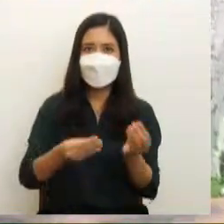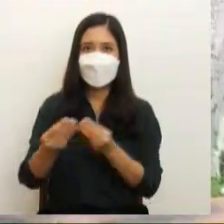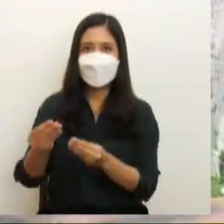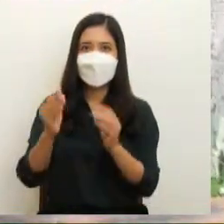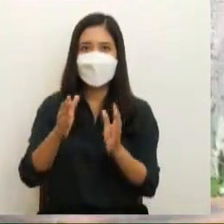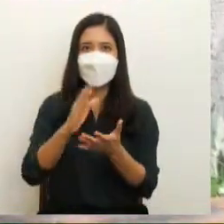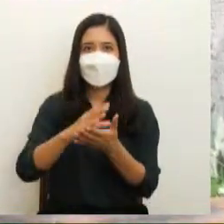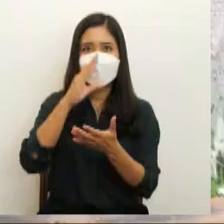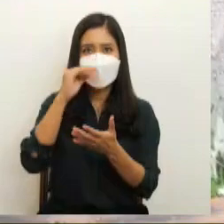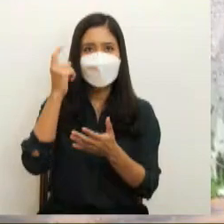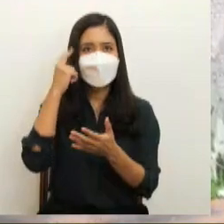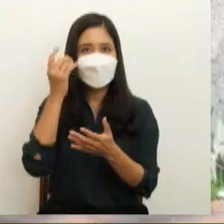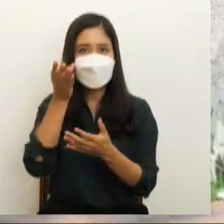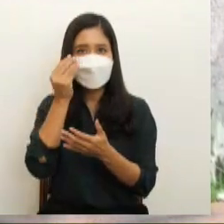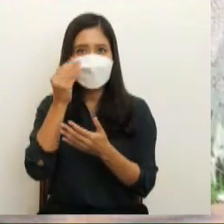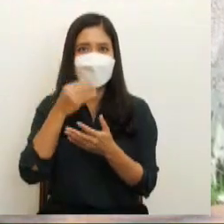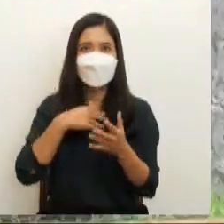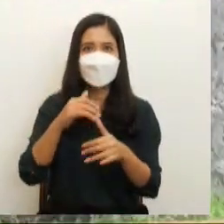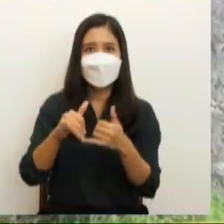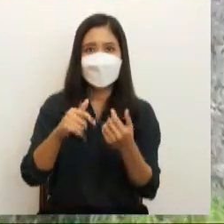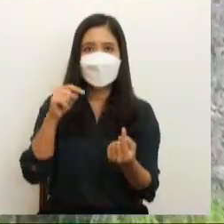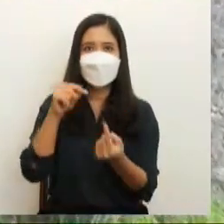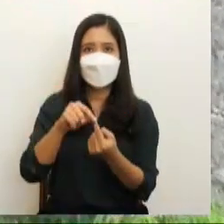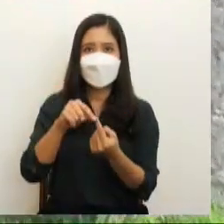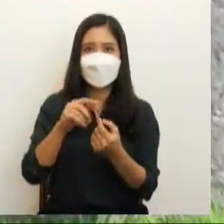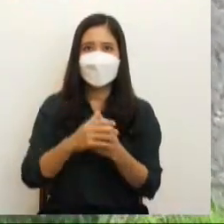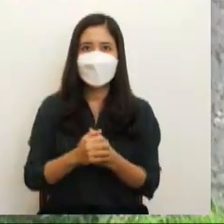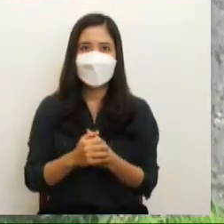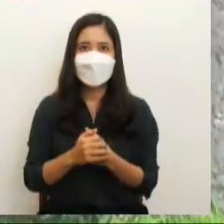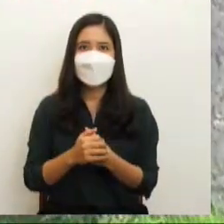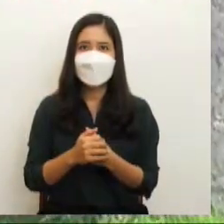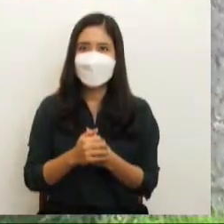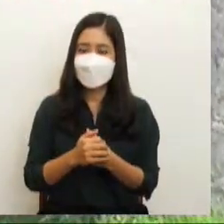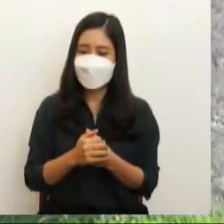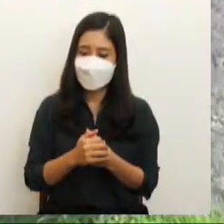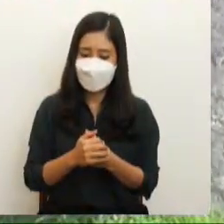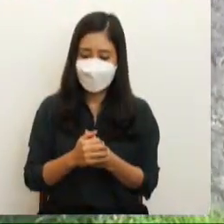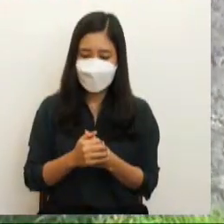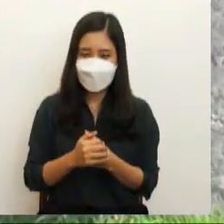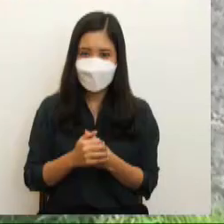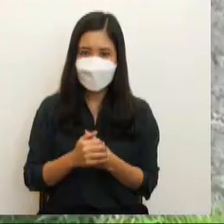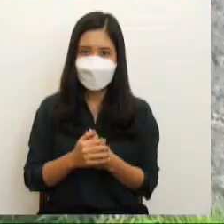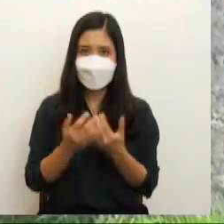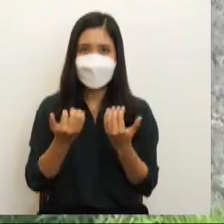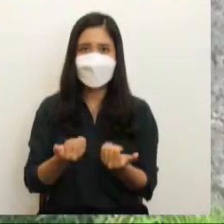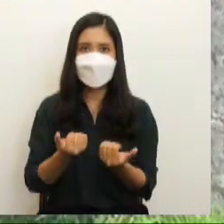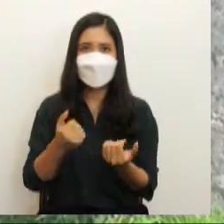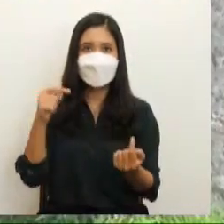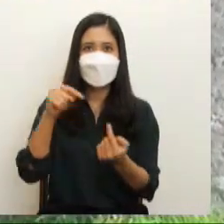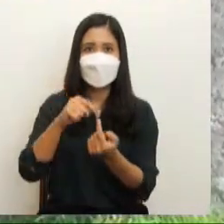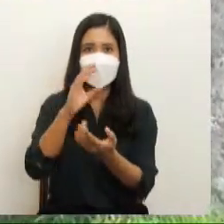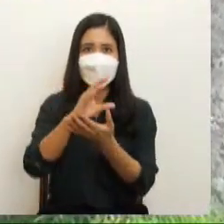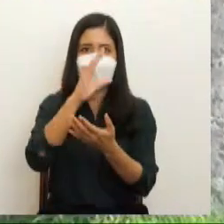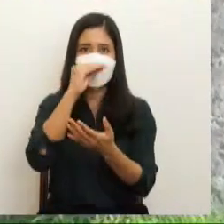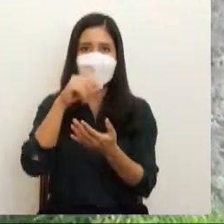นและครูก็จะต้องได้สอนนะคะโดยเน้นตัวชี้วัดที่นักเรียนต้องรู้และควรรู้ใน